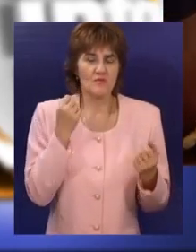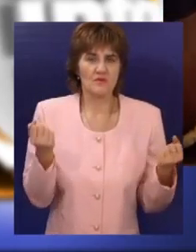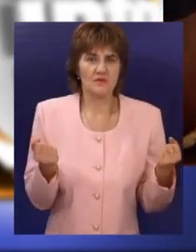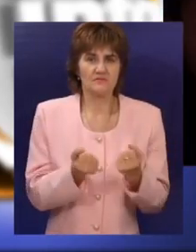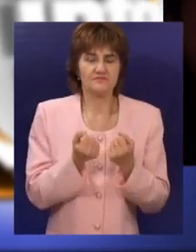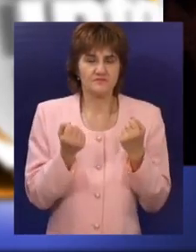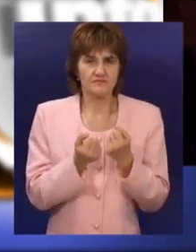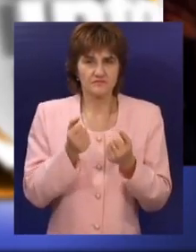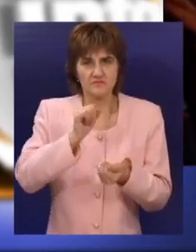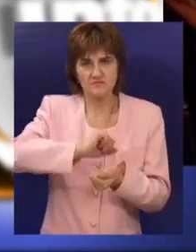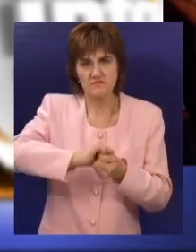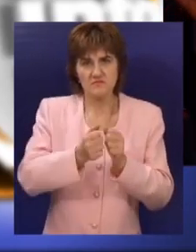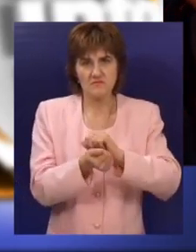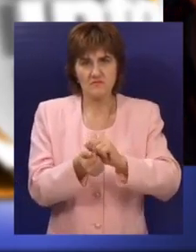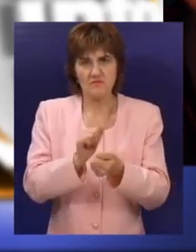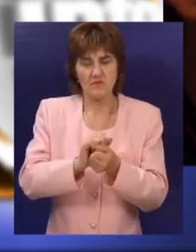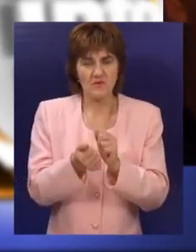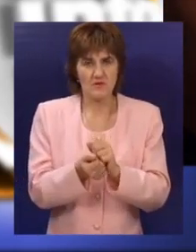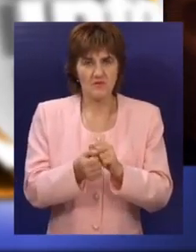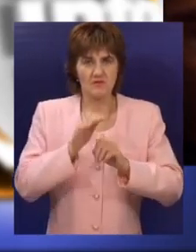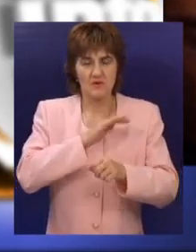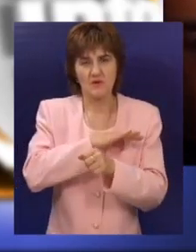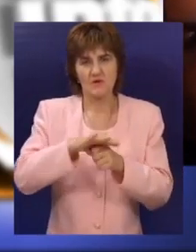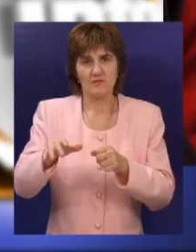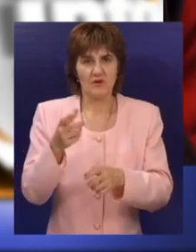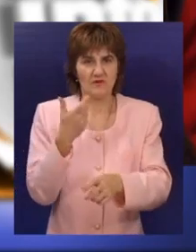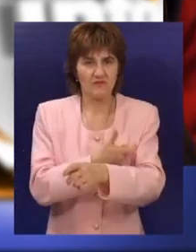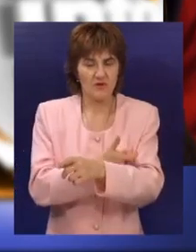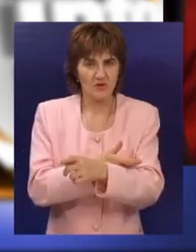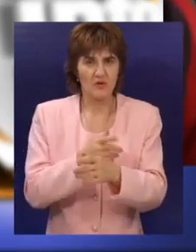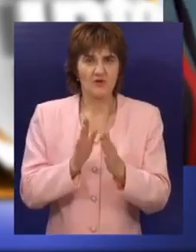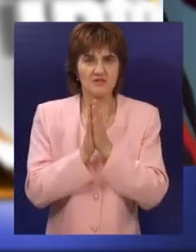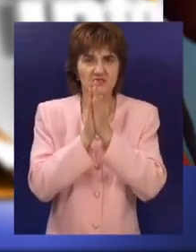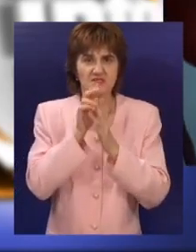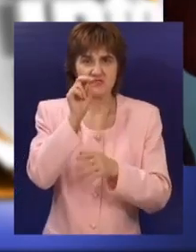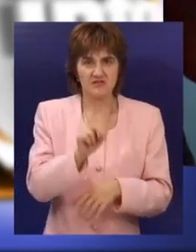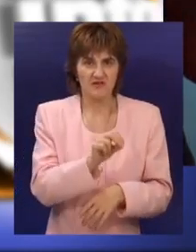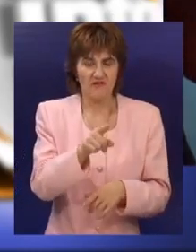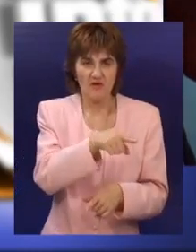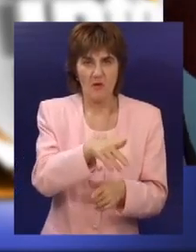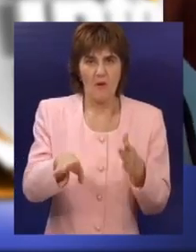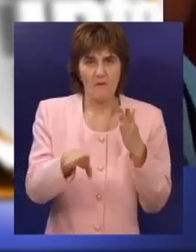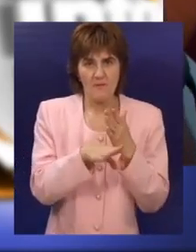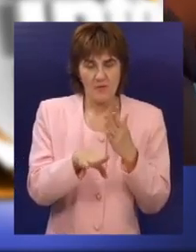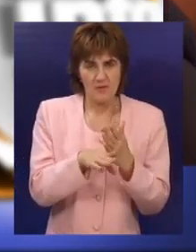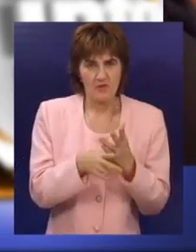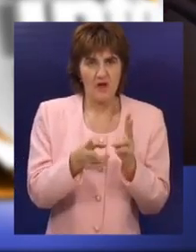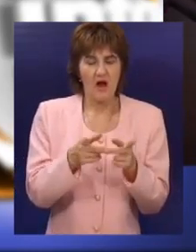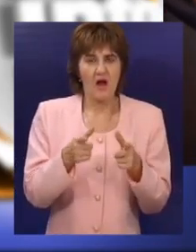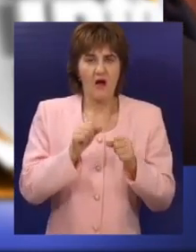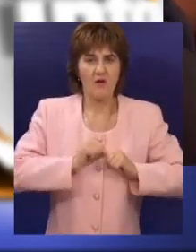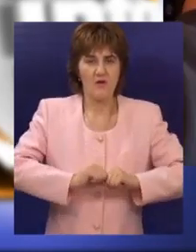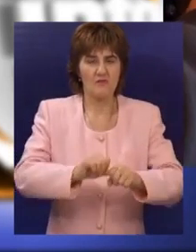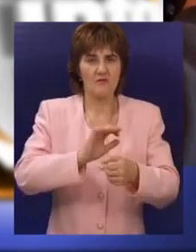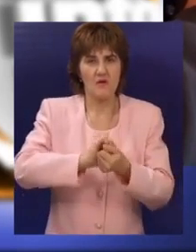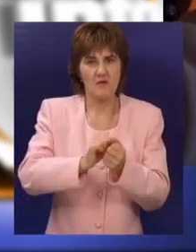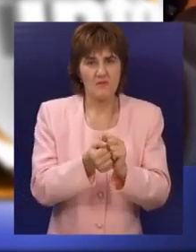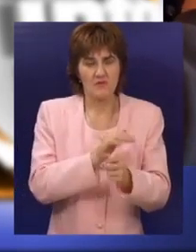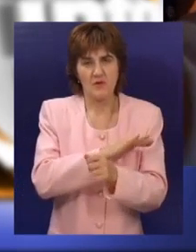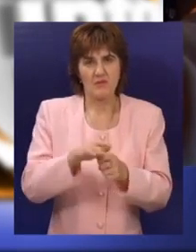droge. Svakodnevni rad, disciplina, kao i pomoć psihologa i sveštenika omogućavaju ovim mladićima da se otarase